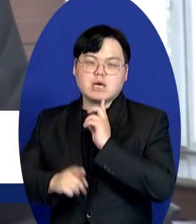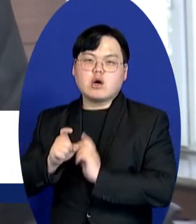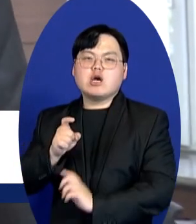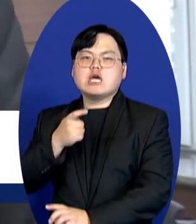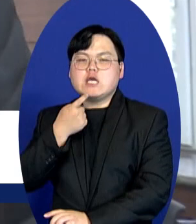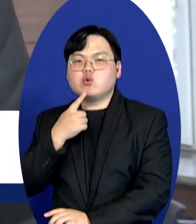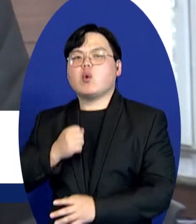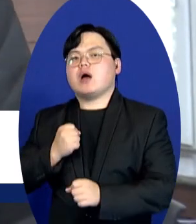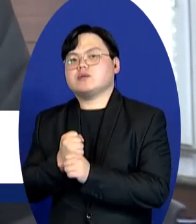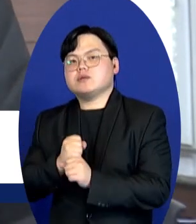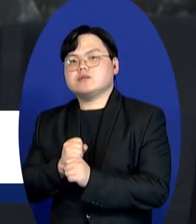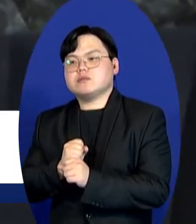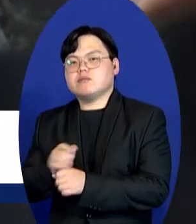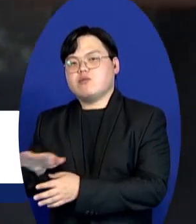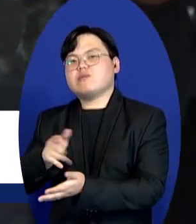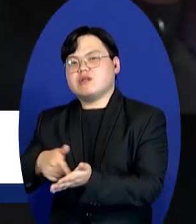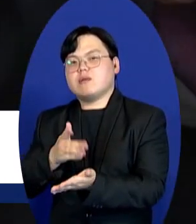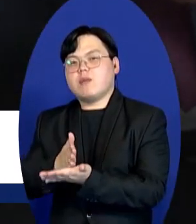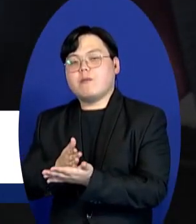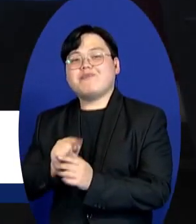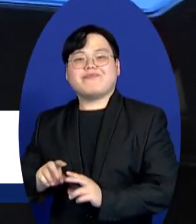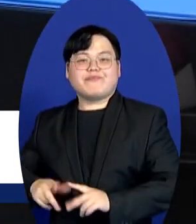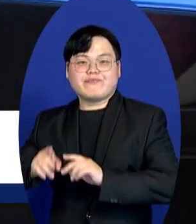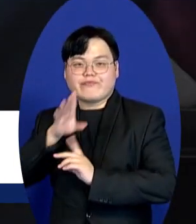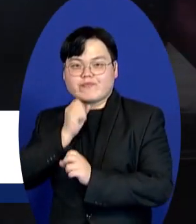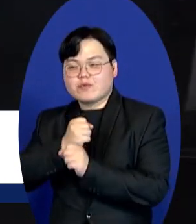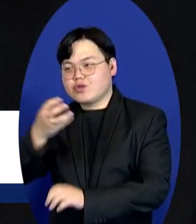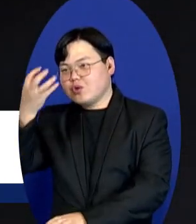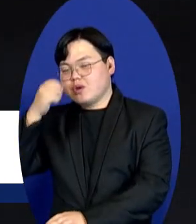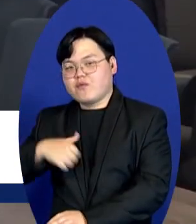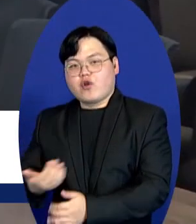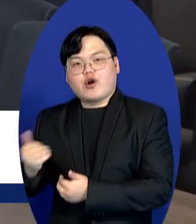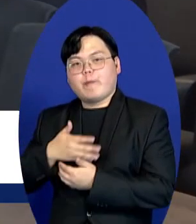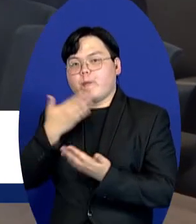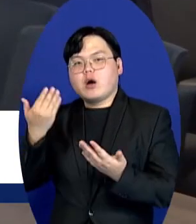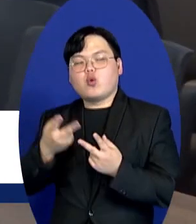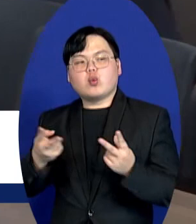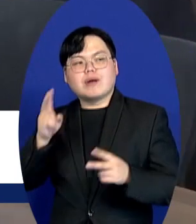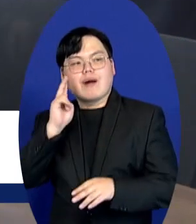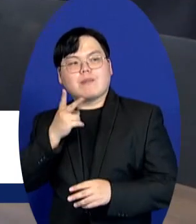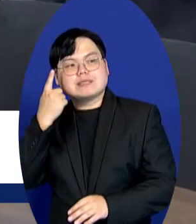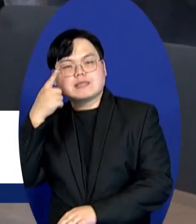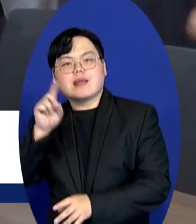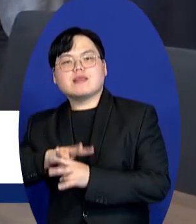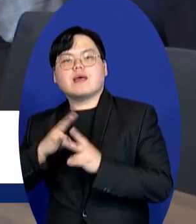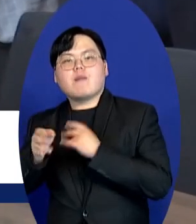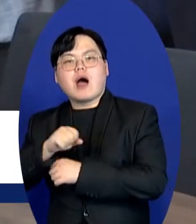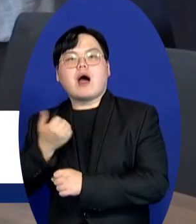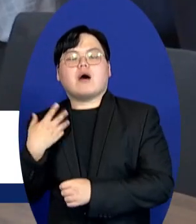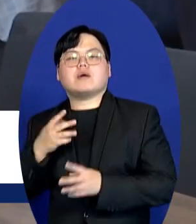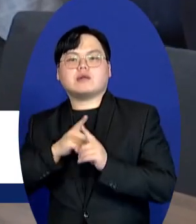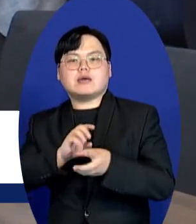бас ялцгүй энэ хэрэгцээ шаардлага байдаг. Энэ шинчиллийн ажил төрийн оролцоо байхгүй үндэсний компани санаачлахаар нийгмийн хариуцлагын хүрээнд хийж